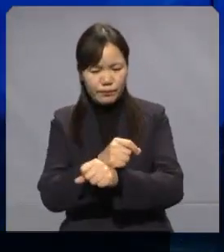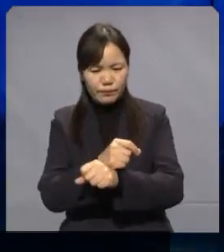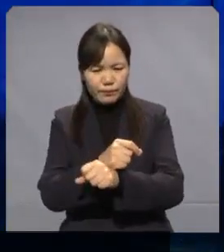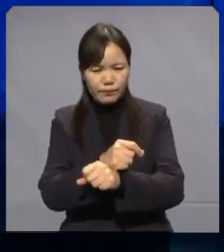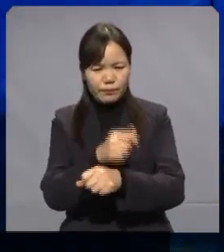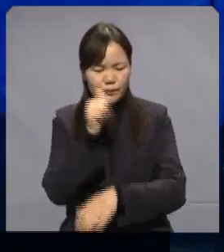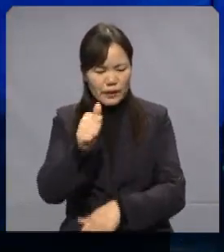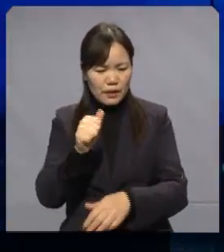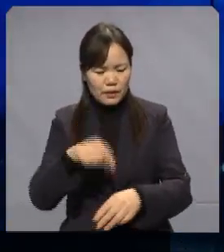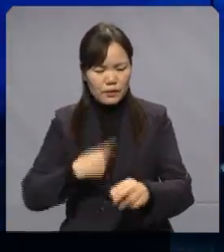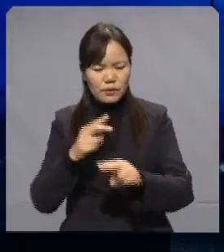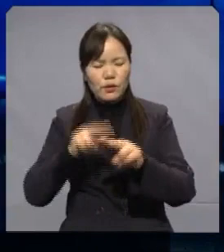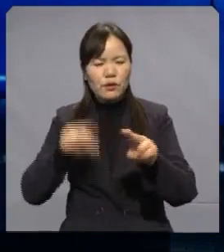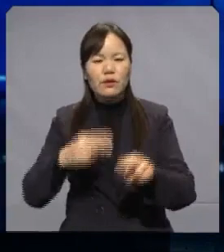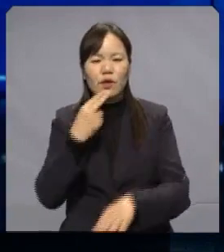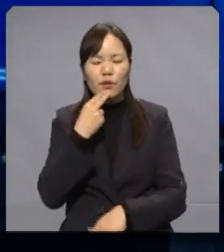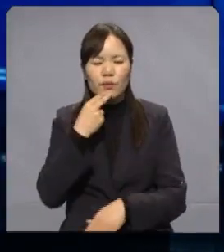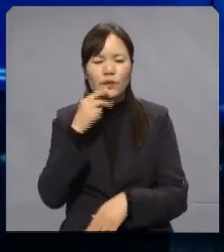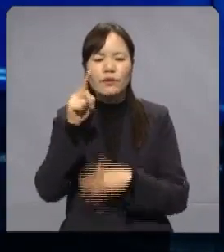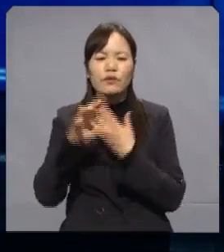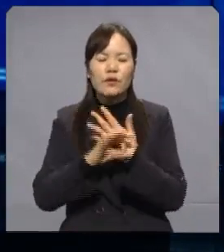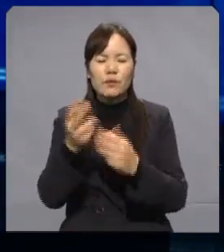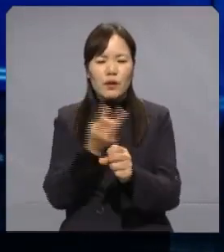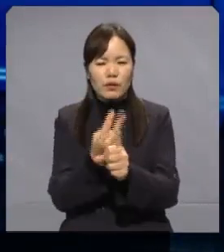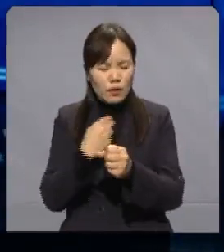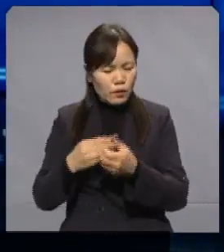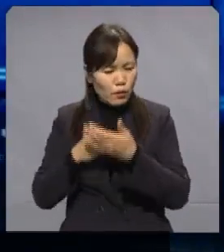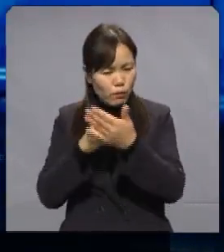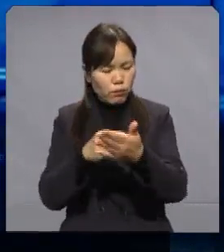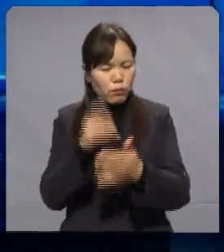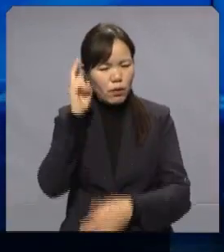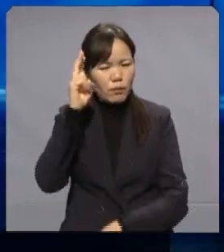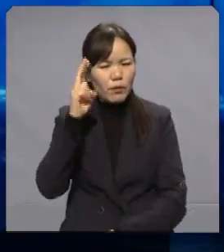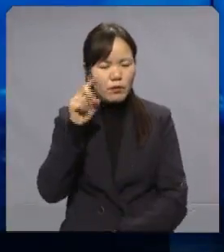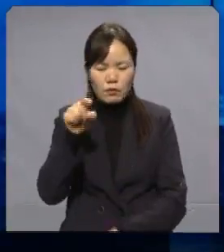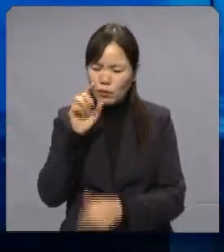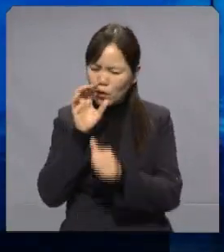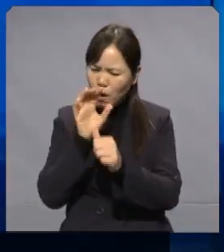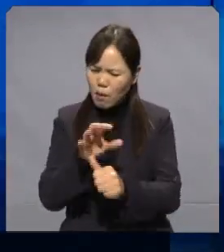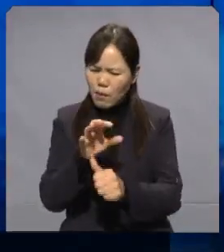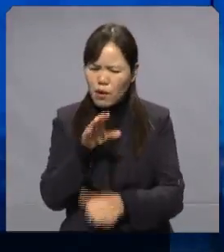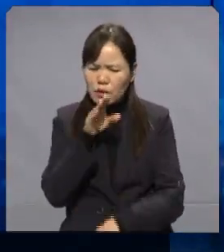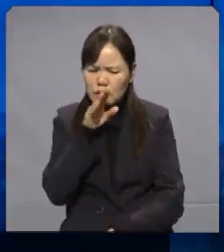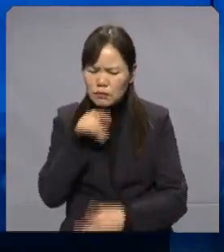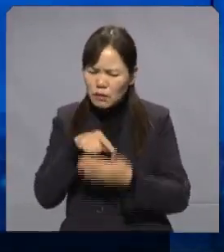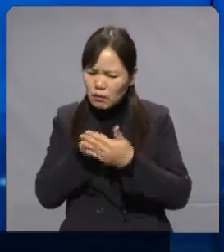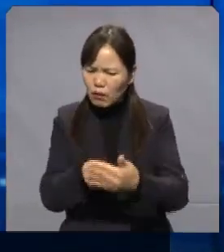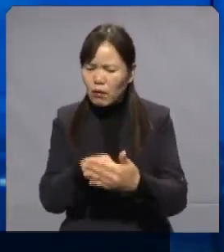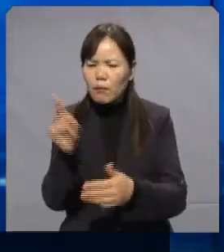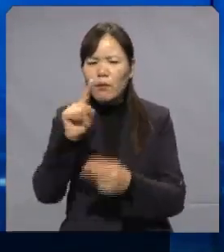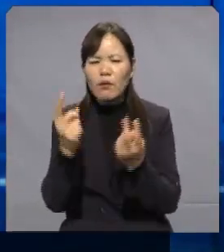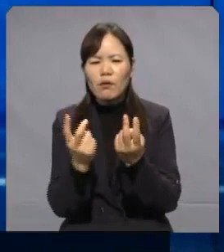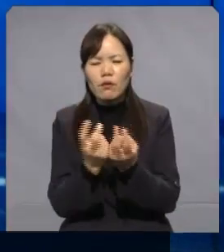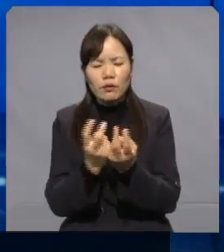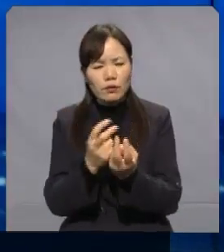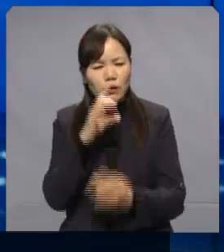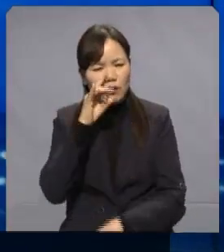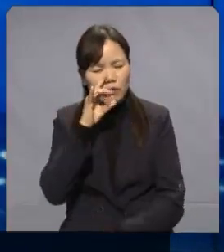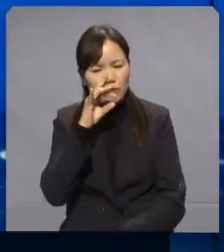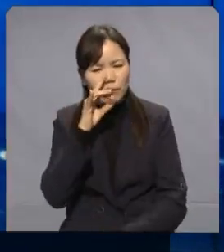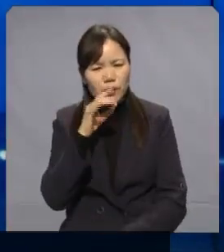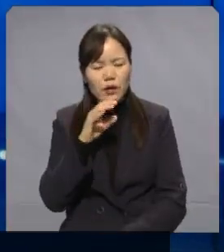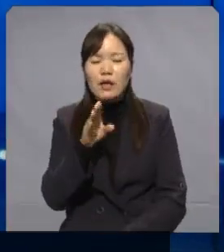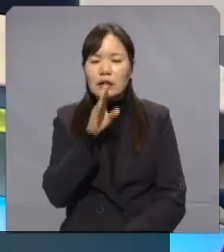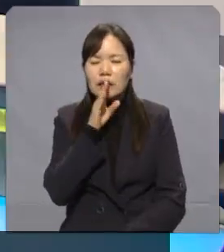하면 탄핵소추안 발의로 넘어갈 텐데, 글쎄요, 압박용일까 아니면 실제로 강행이 될까, 이것도 좀 궁금한데요. 박찬희